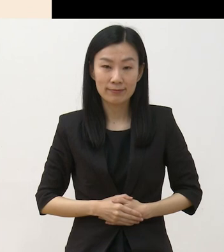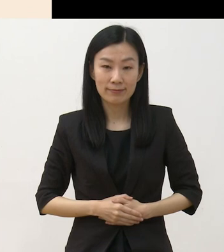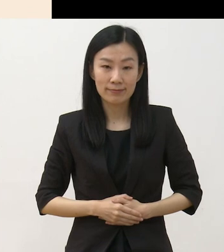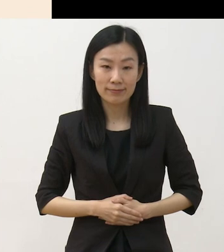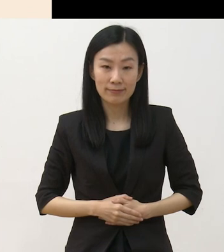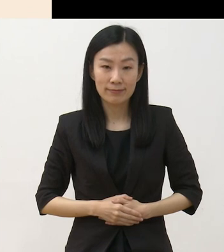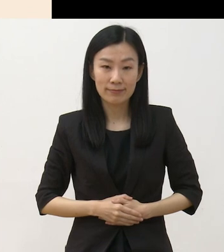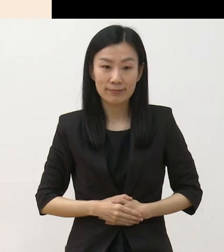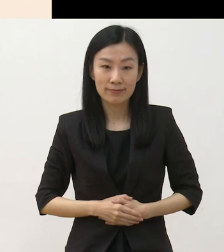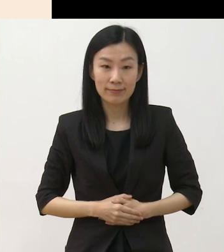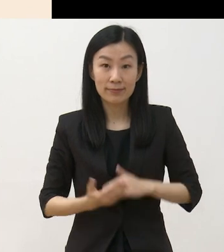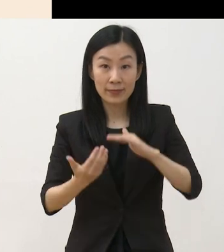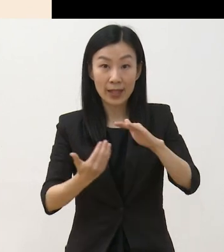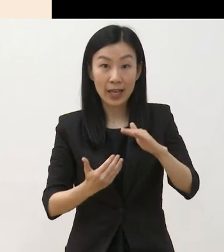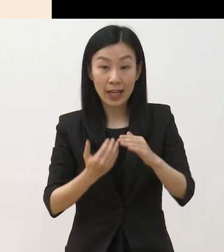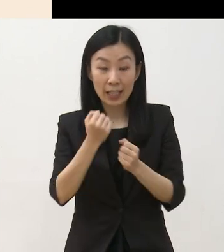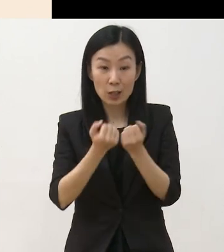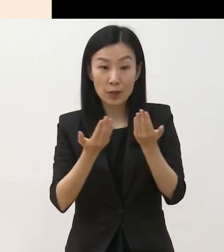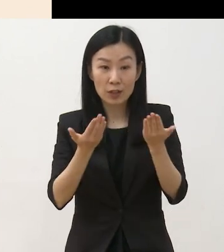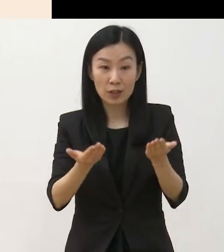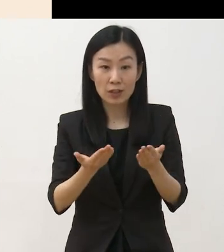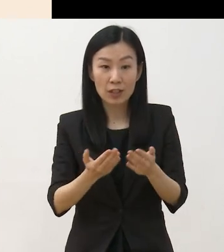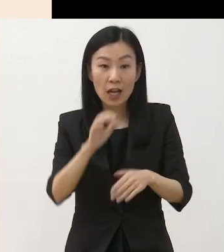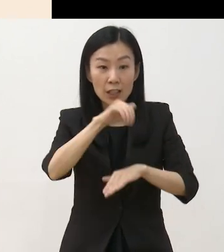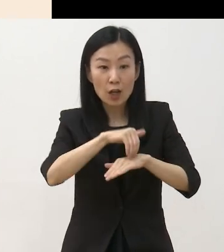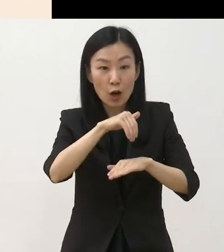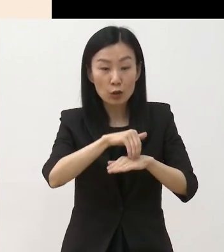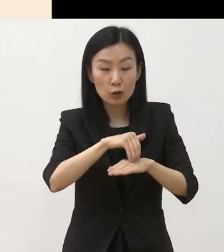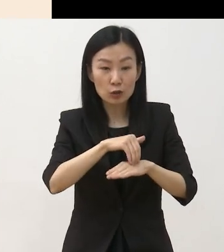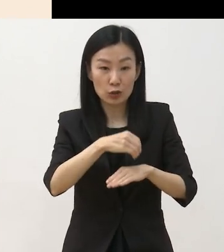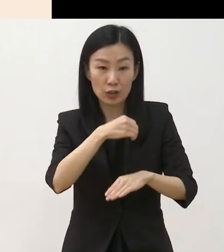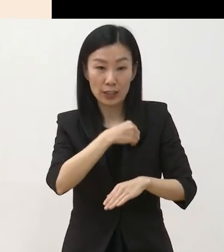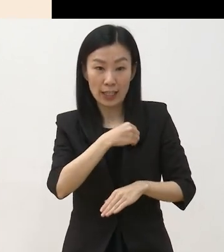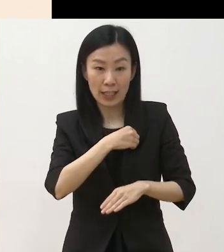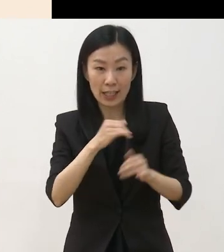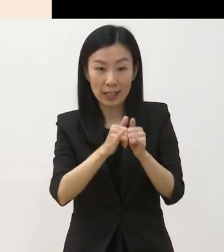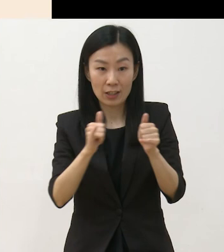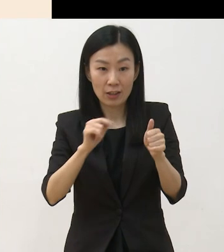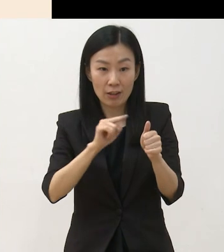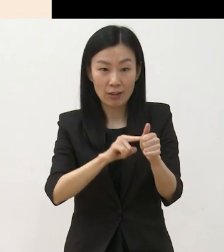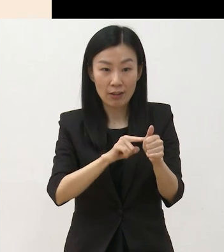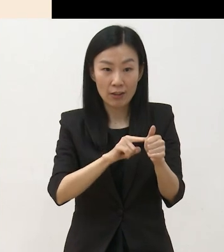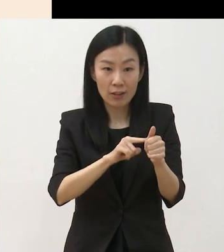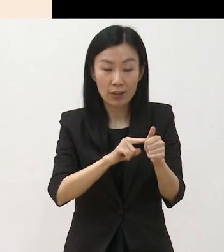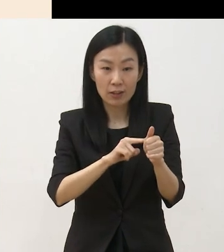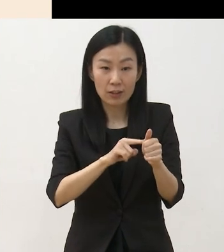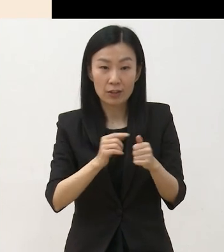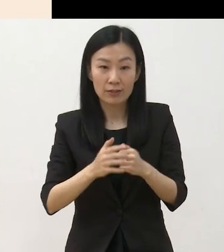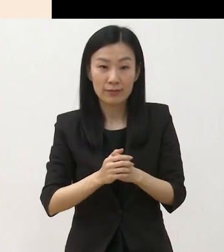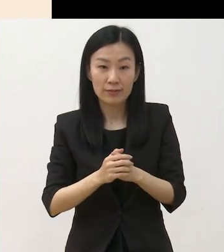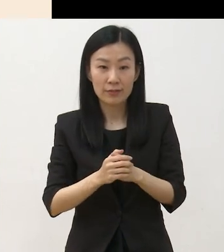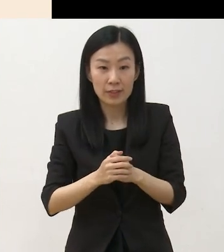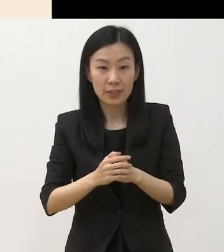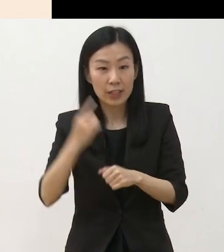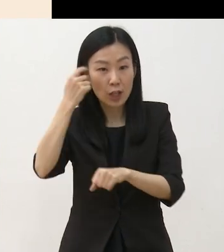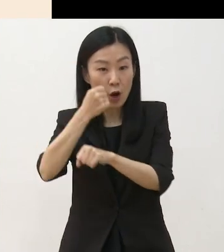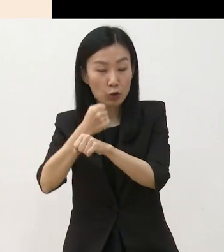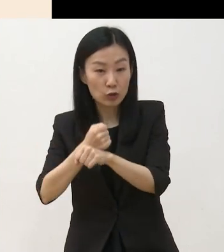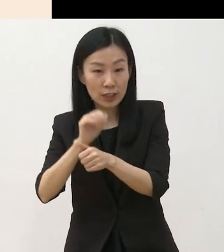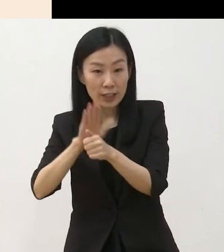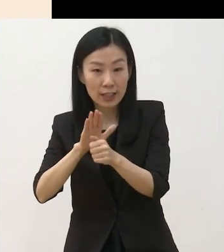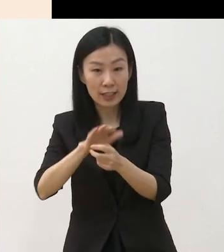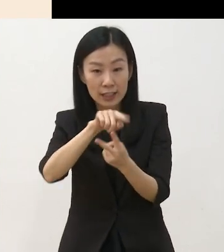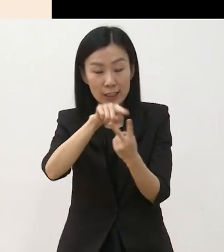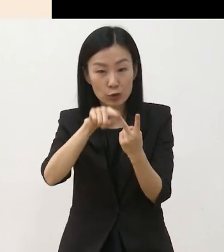네. 아까 말씀드렸던 연수단원 지원 사업과 공연예술 전문 인력 지원 사업 두개 사업 모두는 사업 심의는 서류